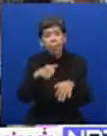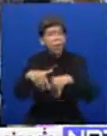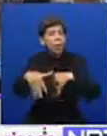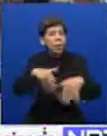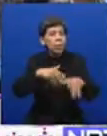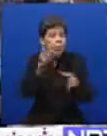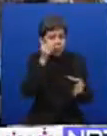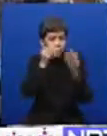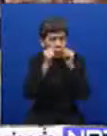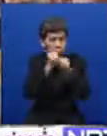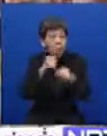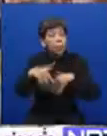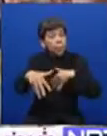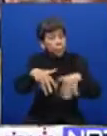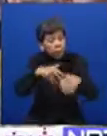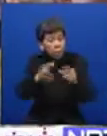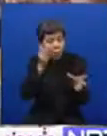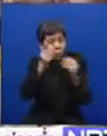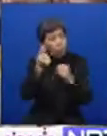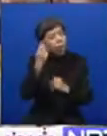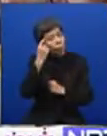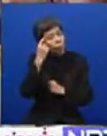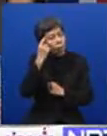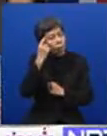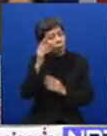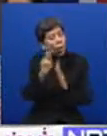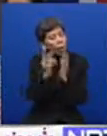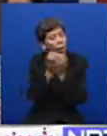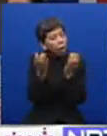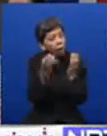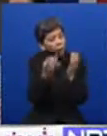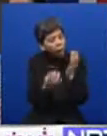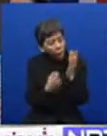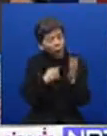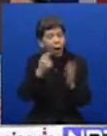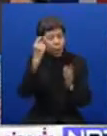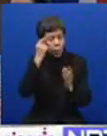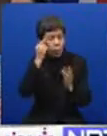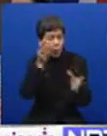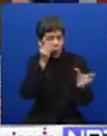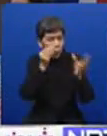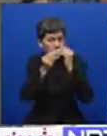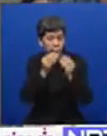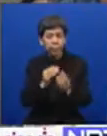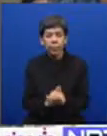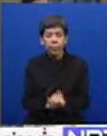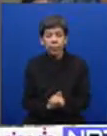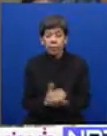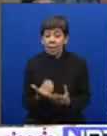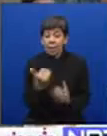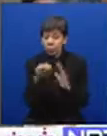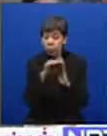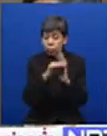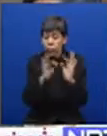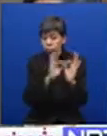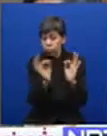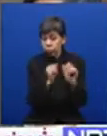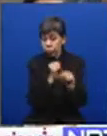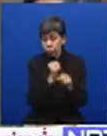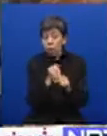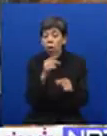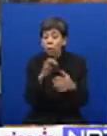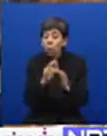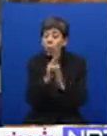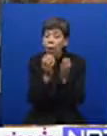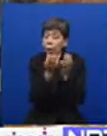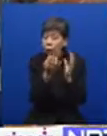ประชาชนเพื่อเปิดให้ประชาชนมีโอกาสรับทราบเจตนารมณ์ของร่างกฎหมายรัฐธรรมนูญฉบับใหม่และเนื้อหาสาระภาพ